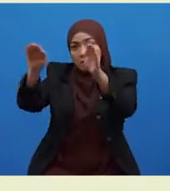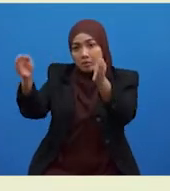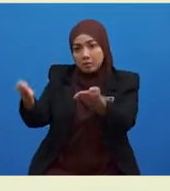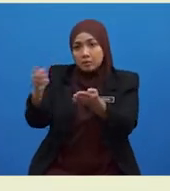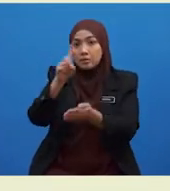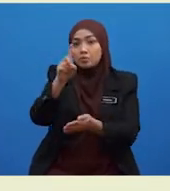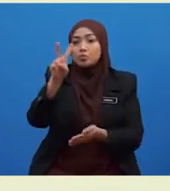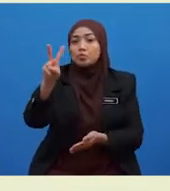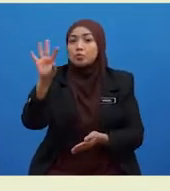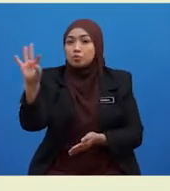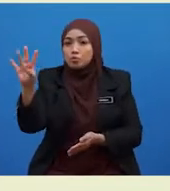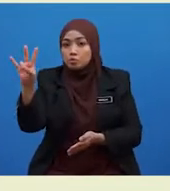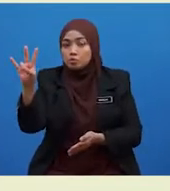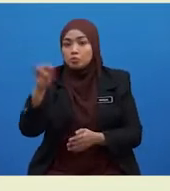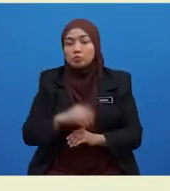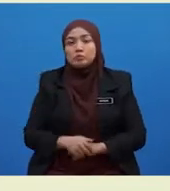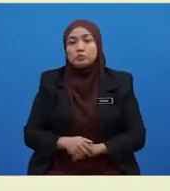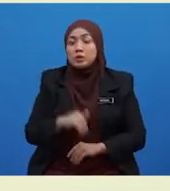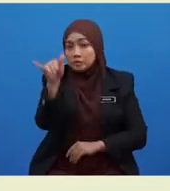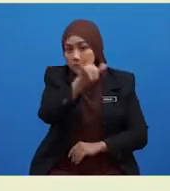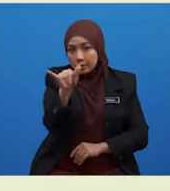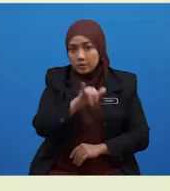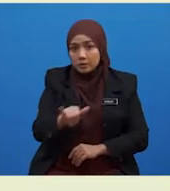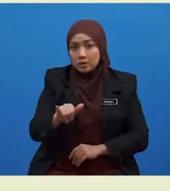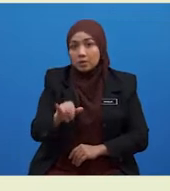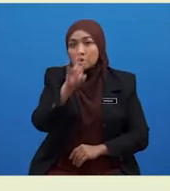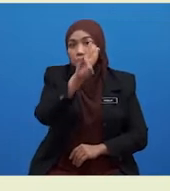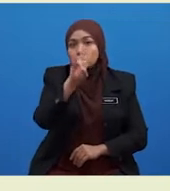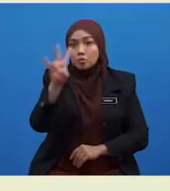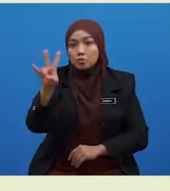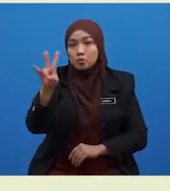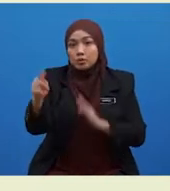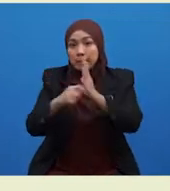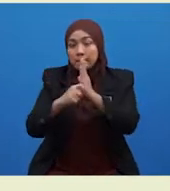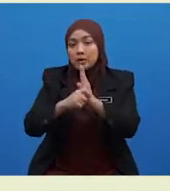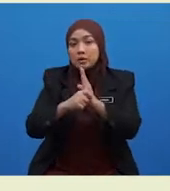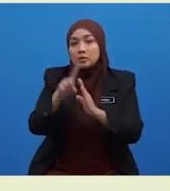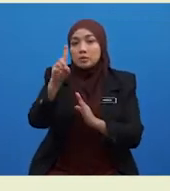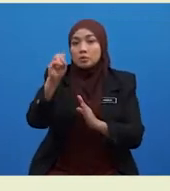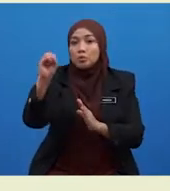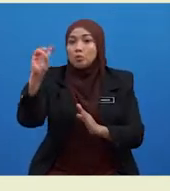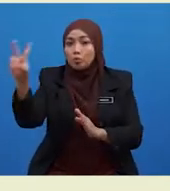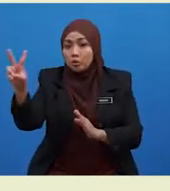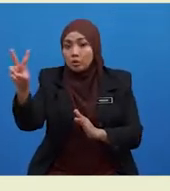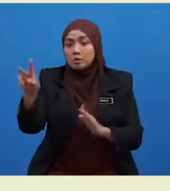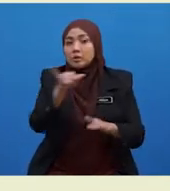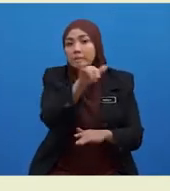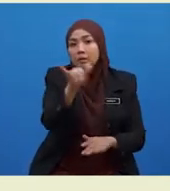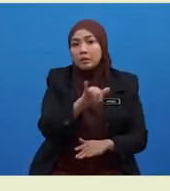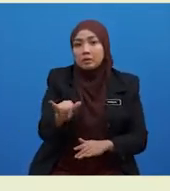dalam kurungan 127 sama dengan 72 tambah 102 sama